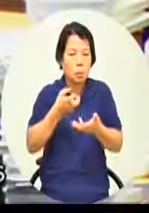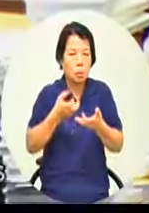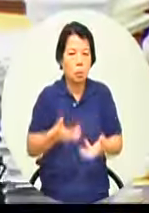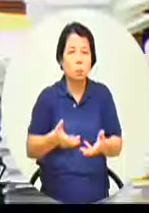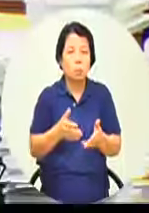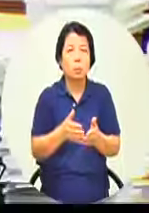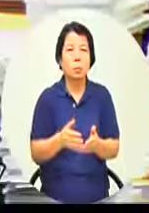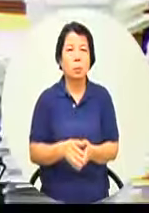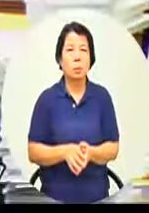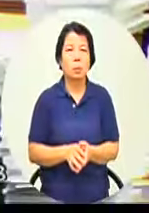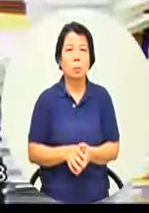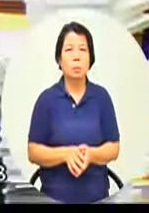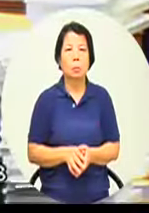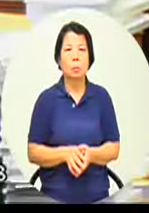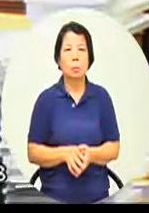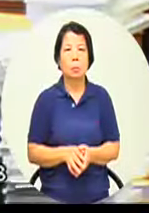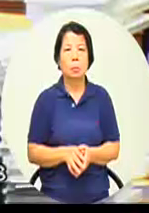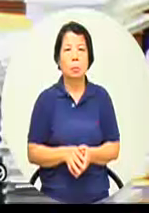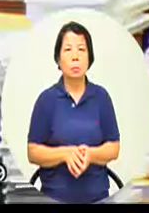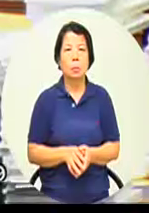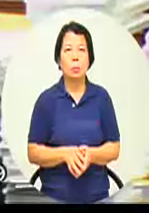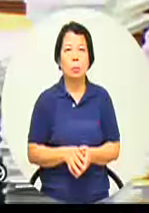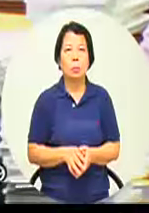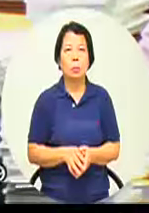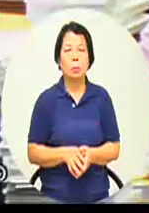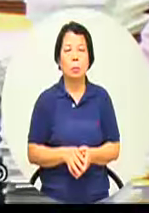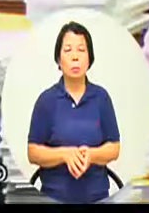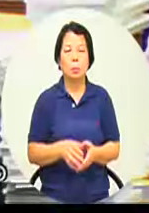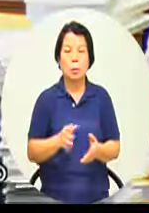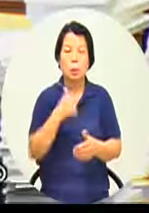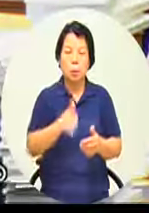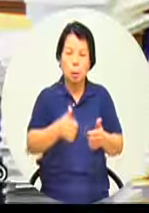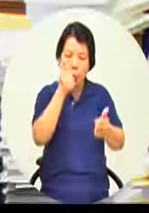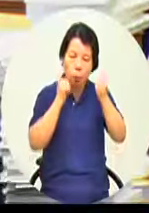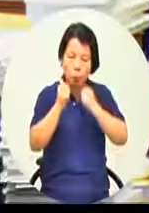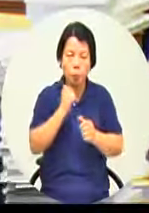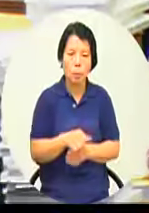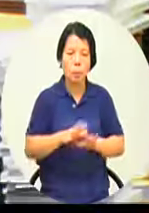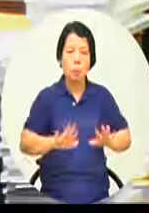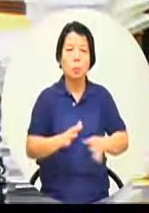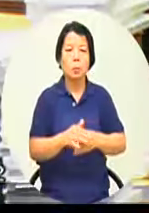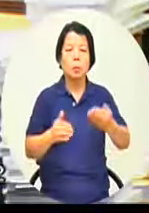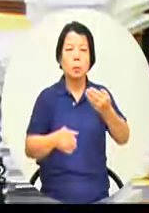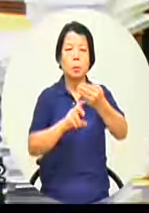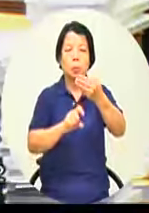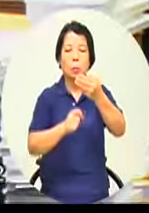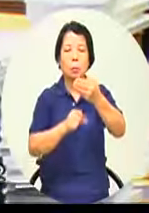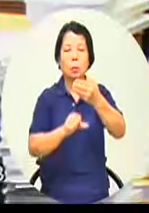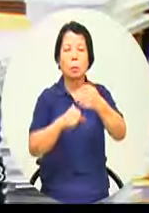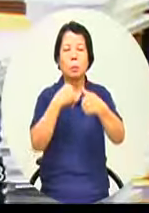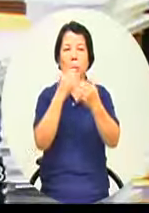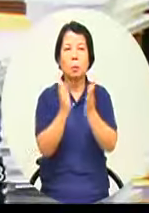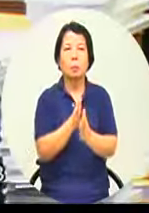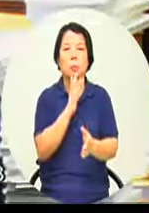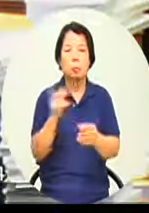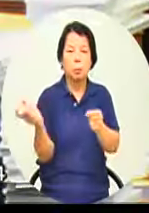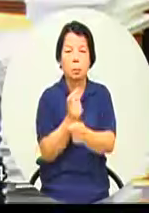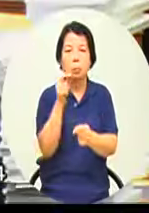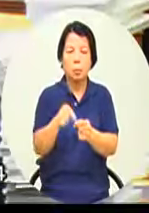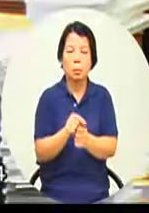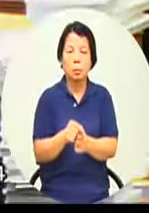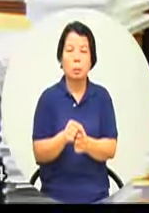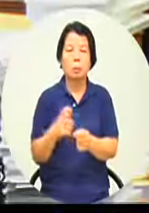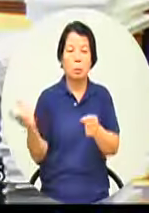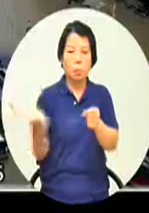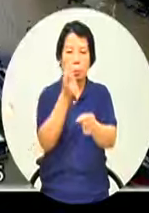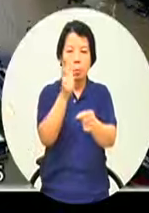重大的议题了。那我们再来先回顾一下，就今年9月15号，莫兰蒂台风来到高雄，